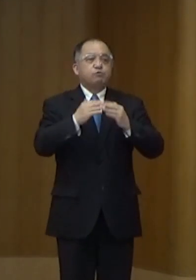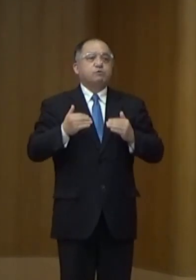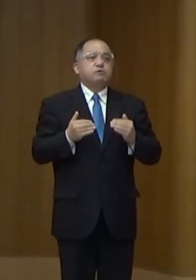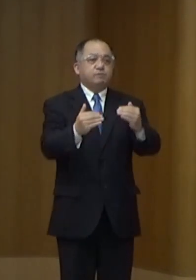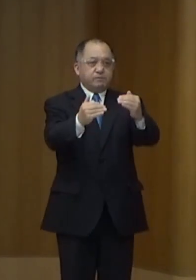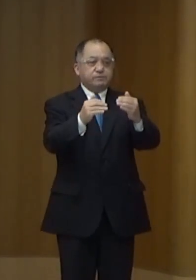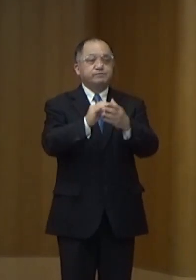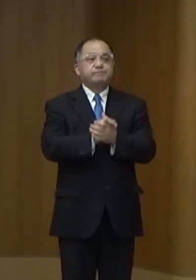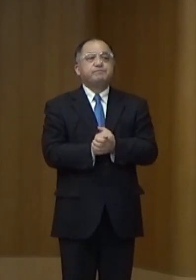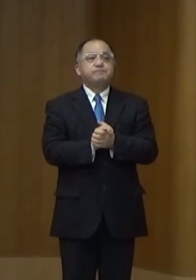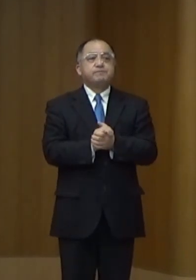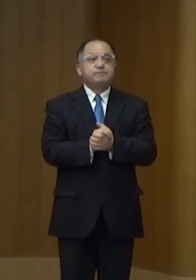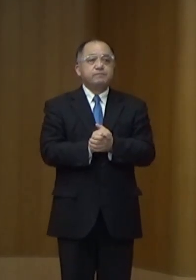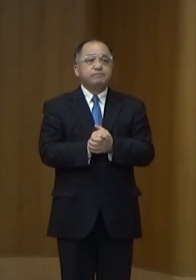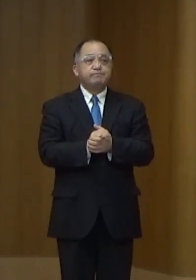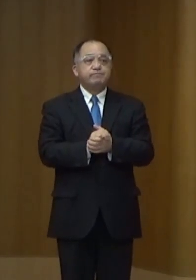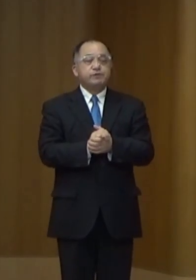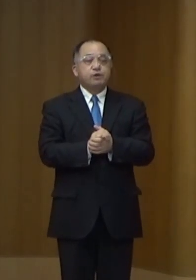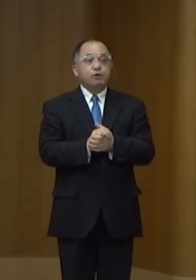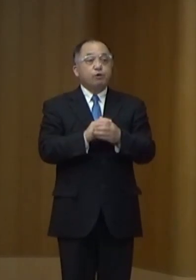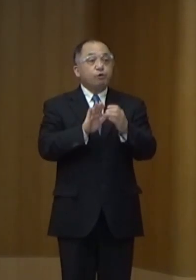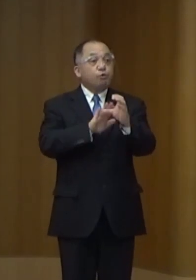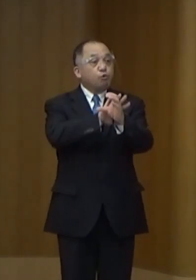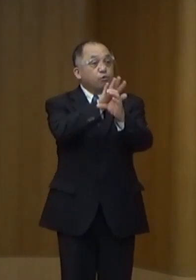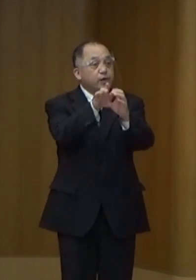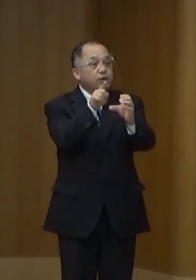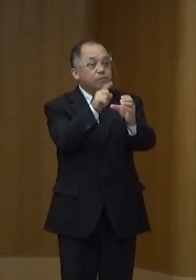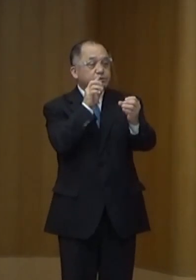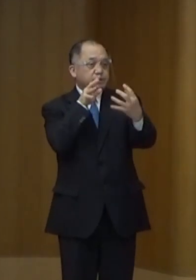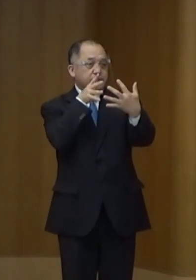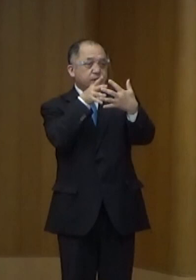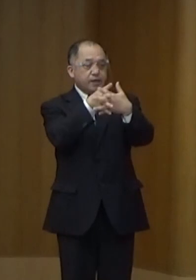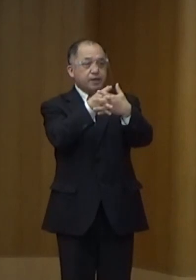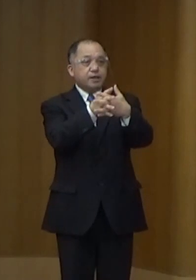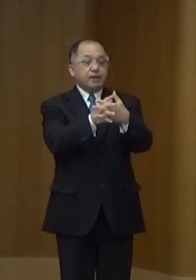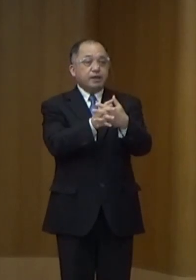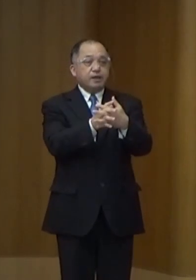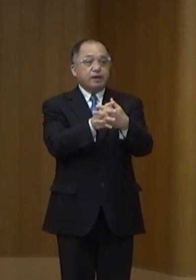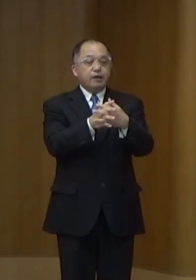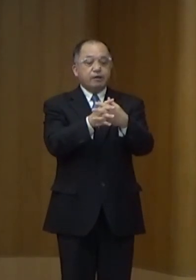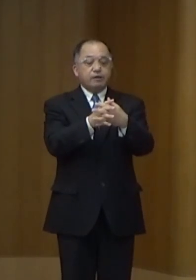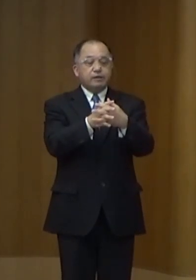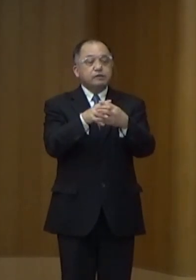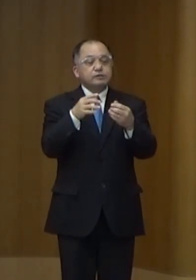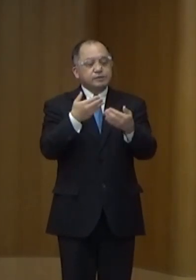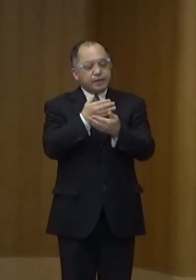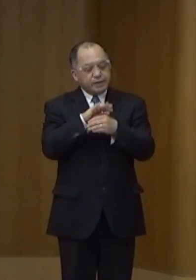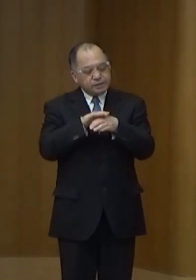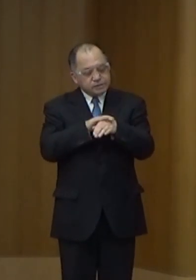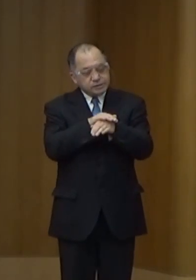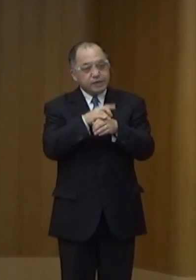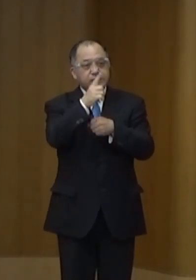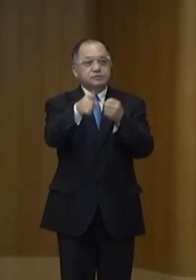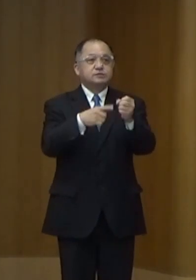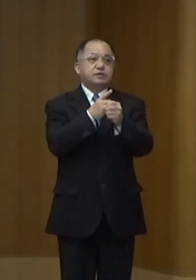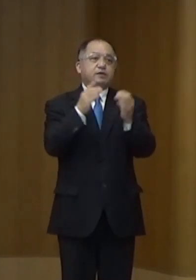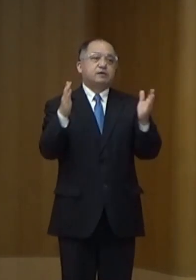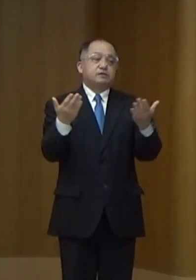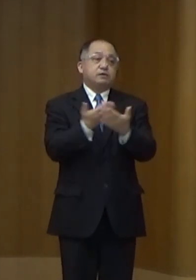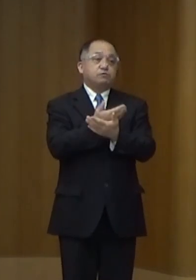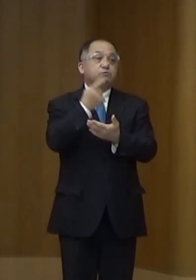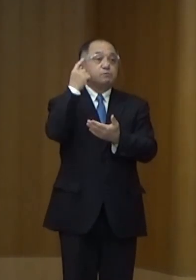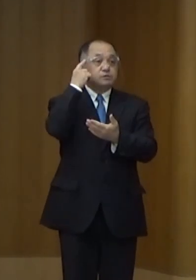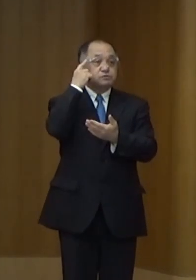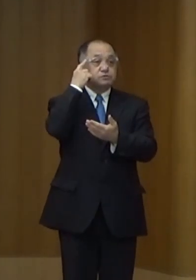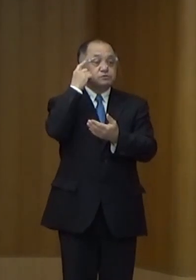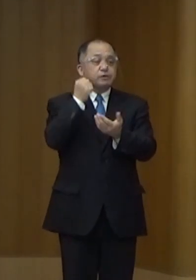。またポストコロナを見据えた新しい北海道づくりを進める上でも重要な1年とございます。ピンチ